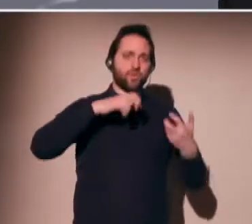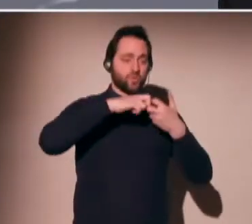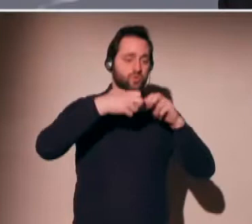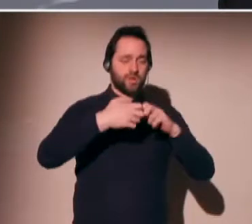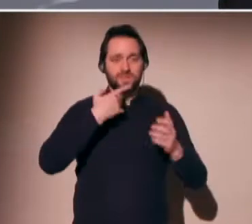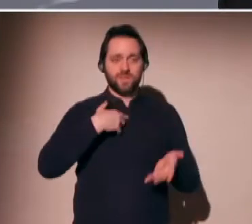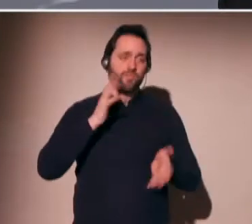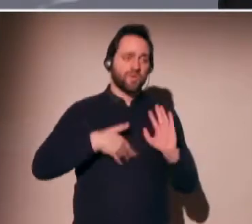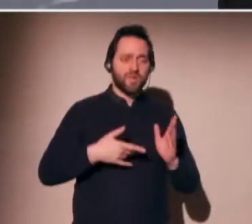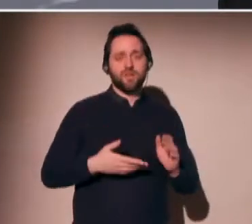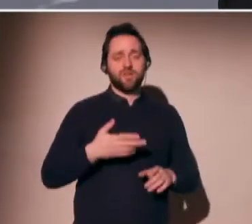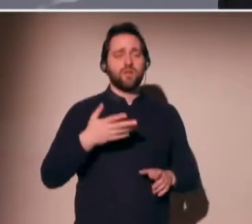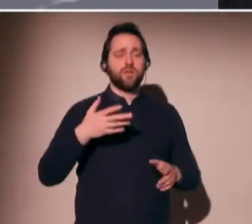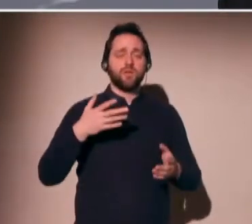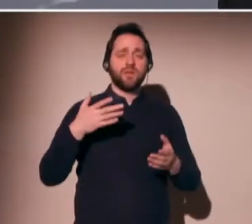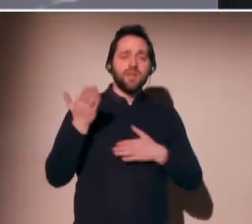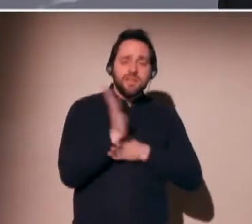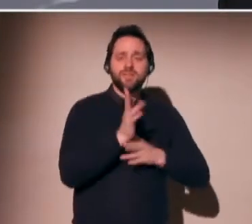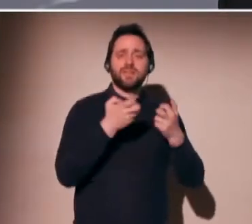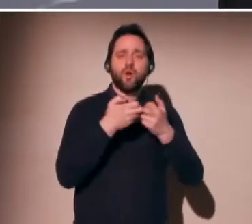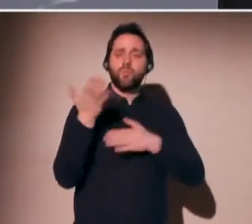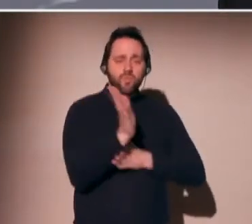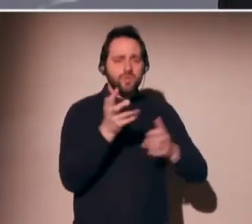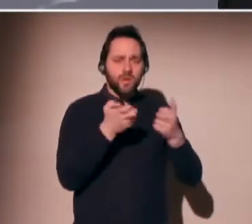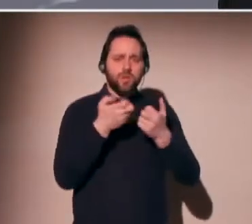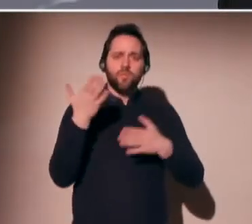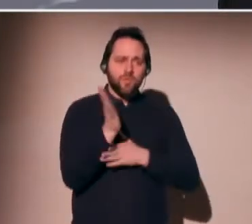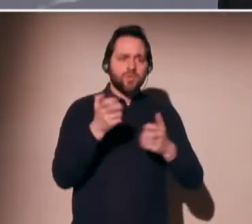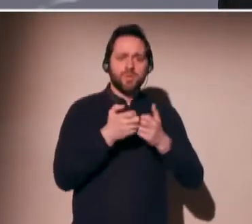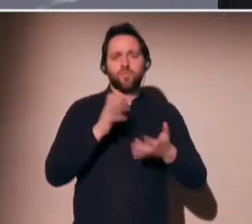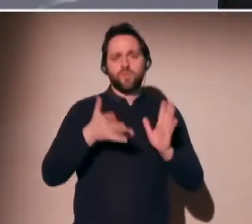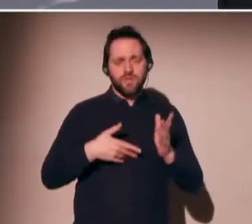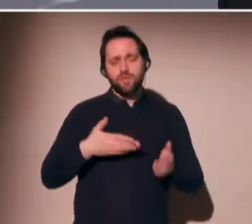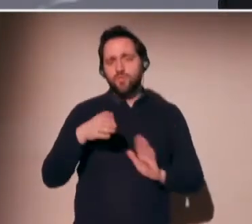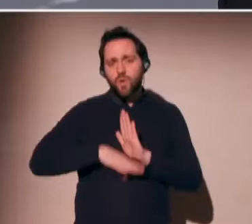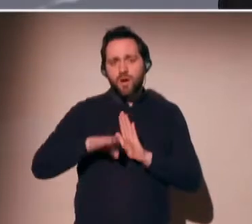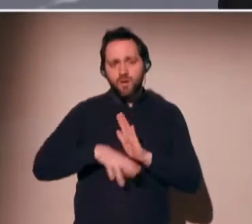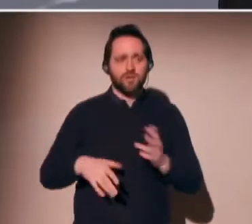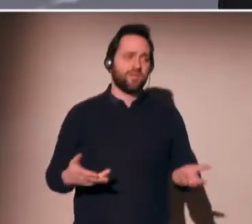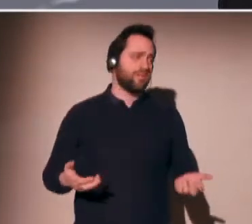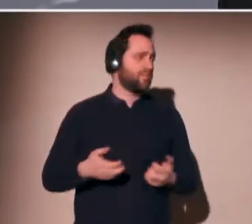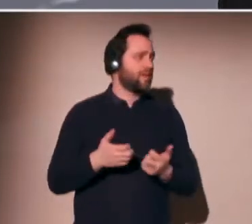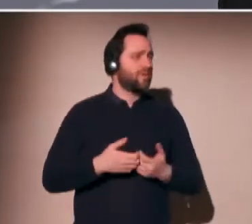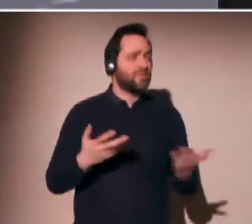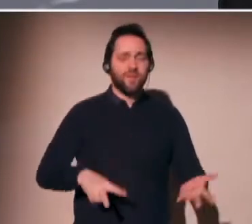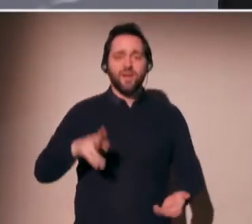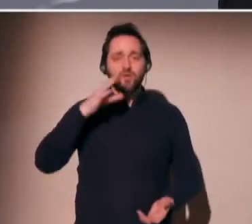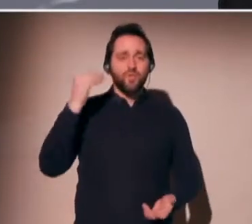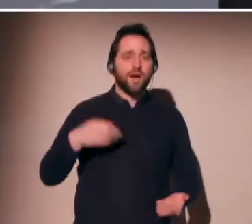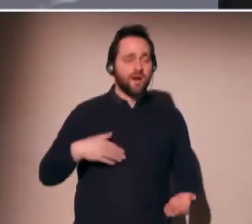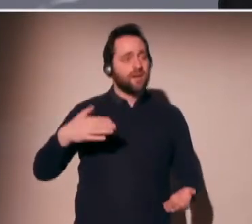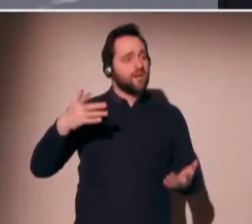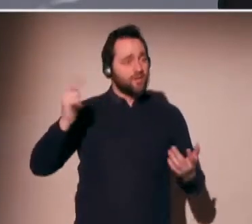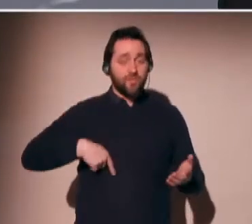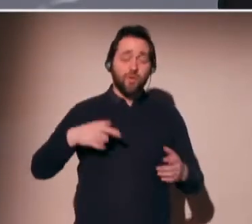d'exemples. Si vous avez besoin, par exemple, de rencontrer, disons, 1000 fois un lion dans la savane pour pouvoir reconnaître un lion,